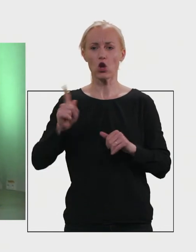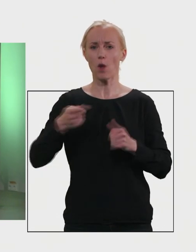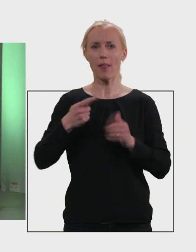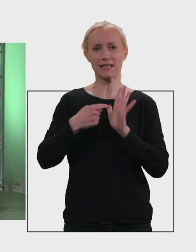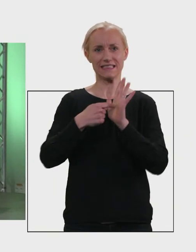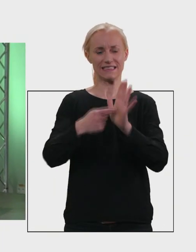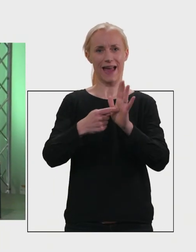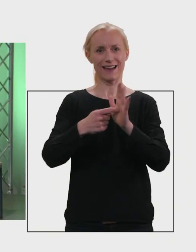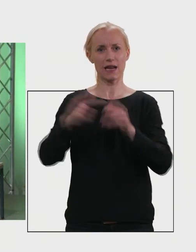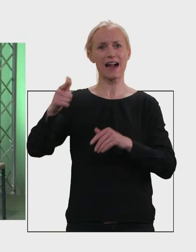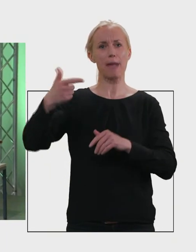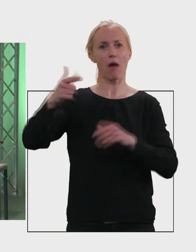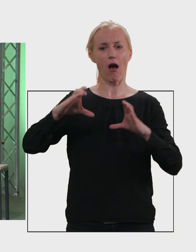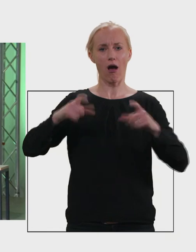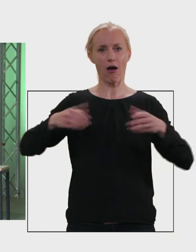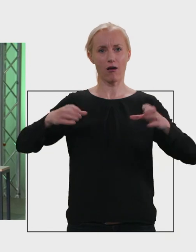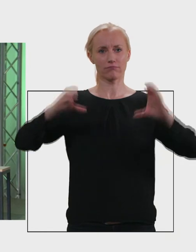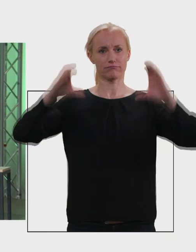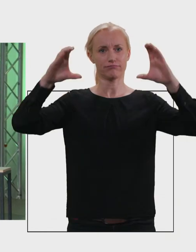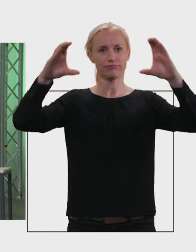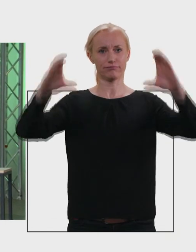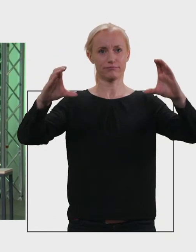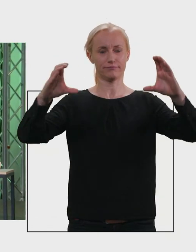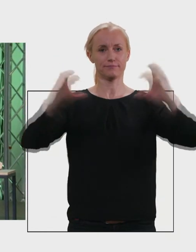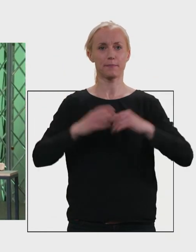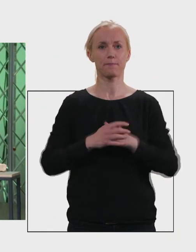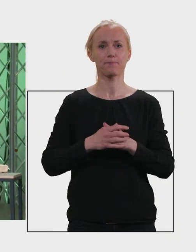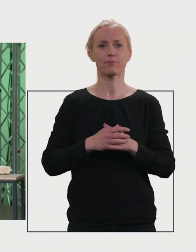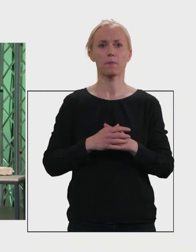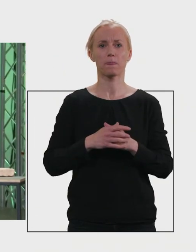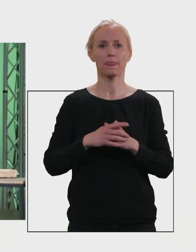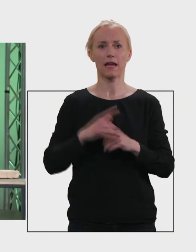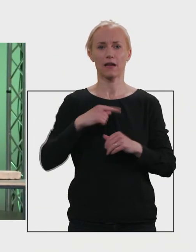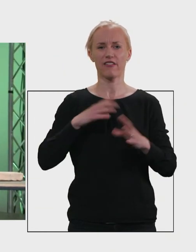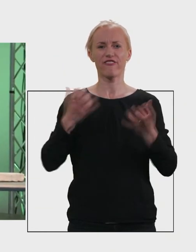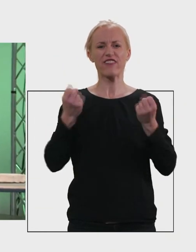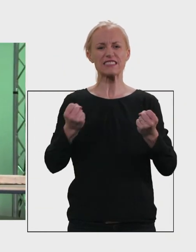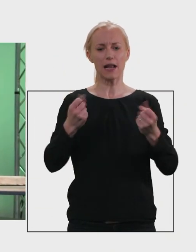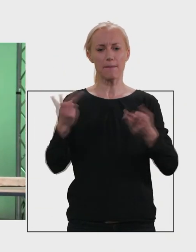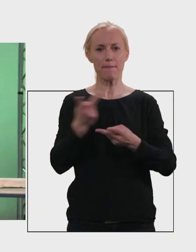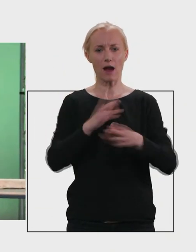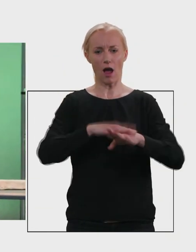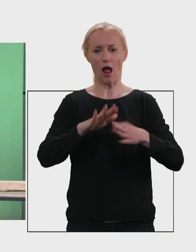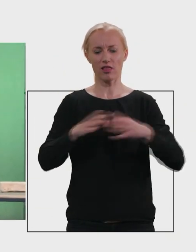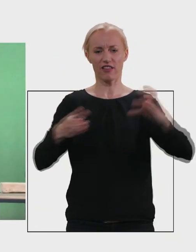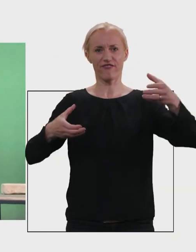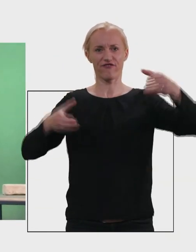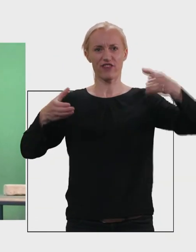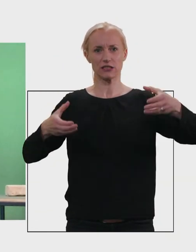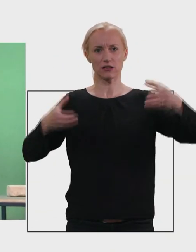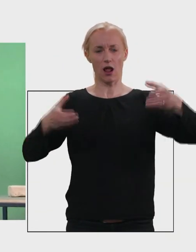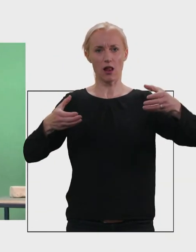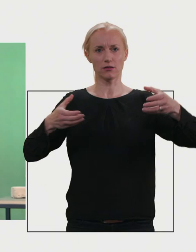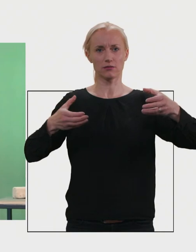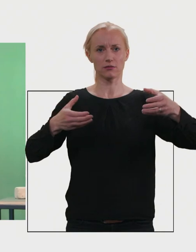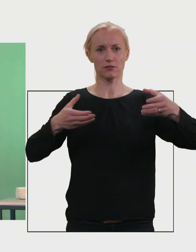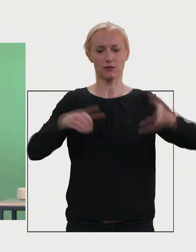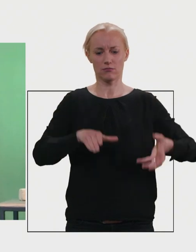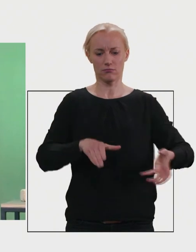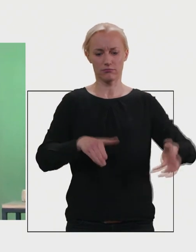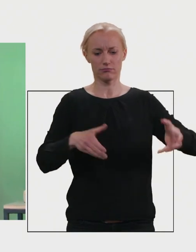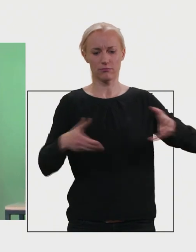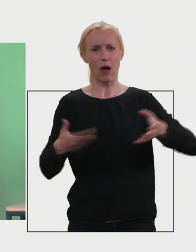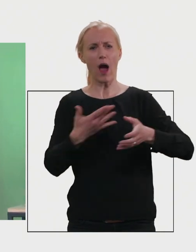die Kamera. Ich halte das Buch jetzt mit beiden Händen fest und würde auch einmal